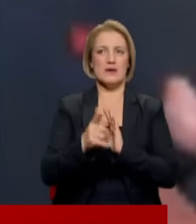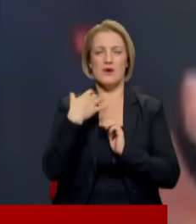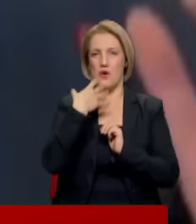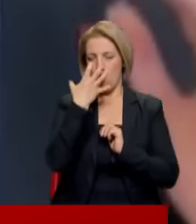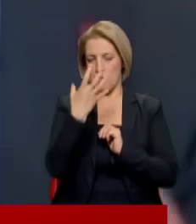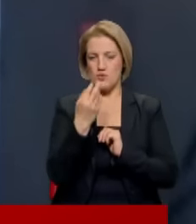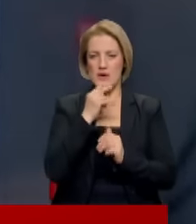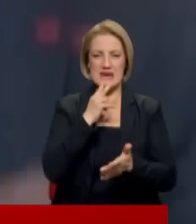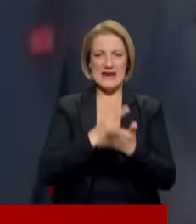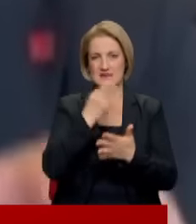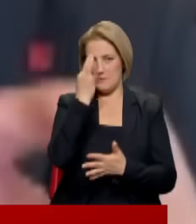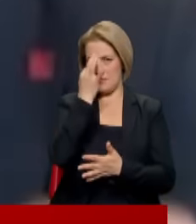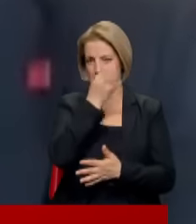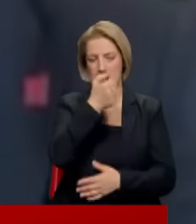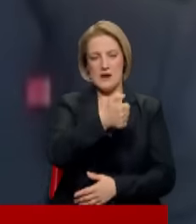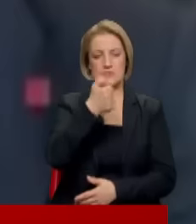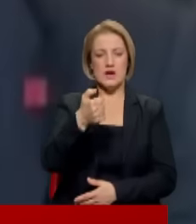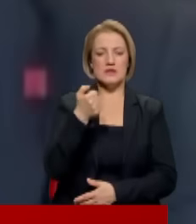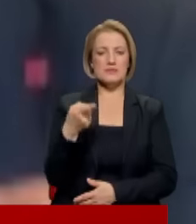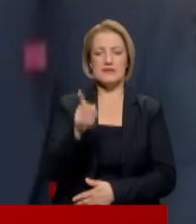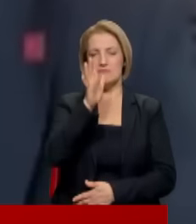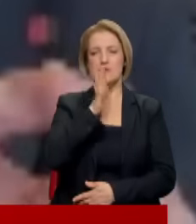ise çok net ve basit 6655321